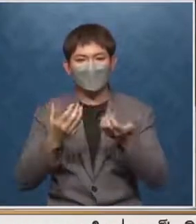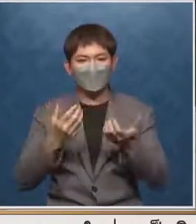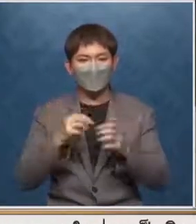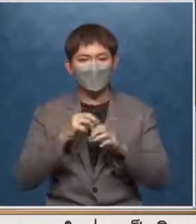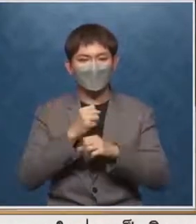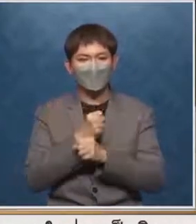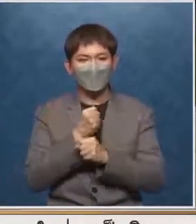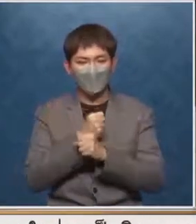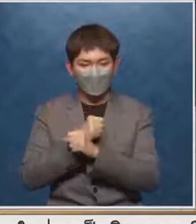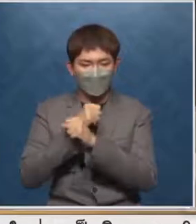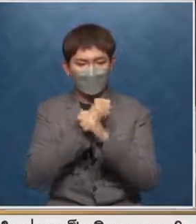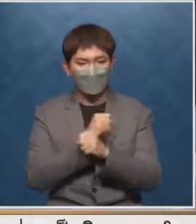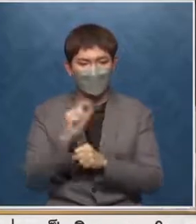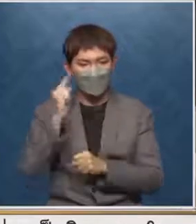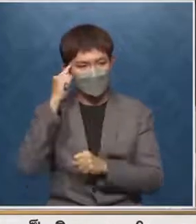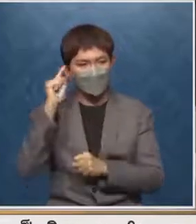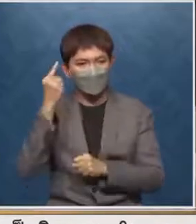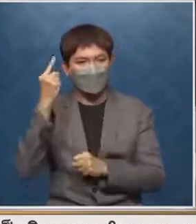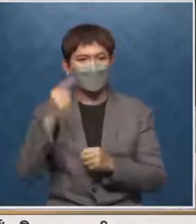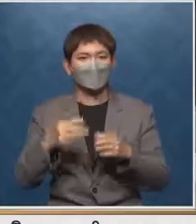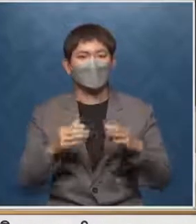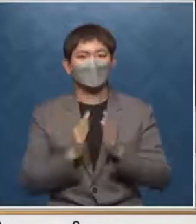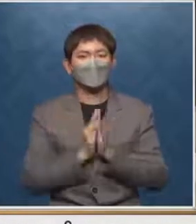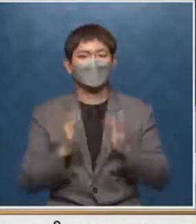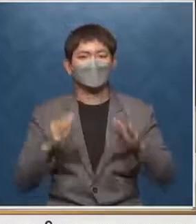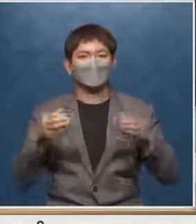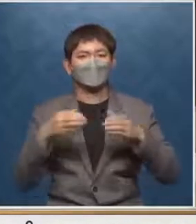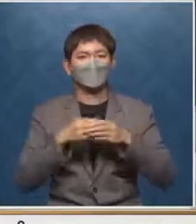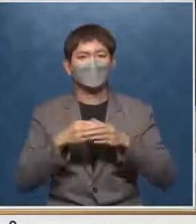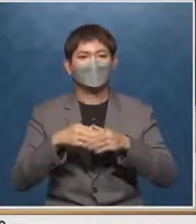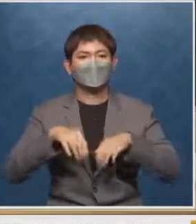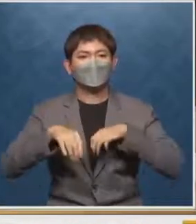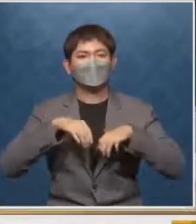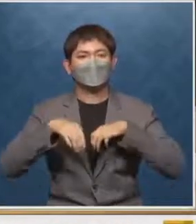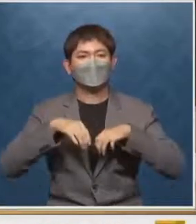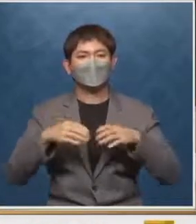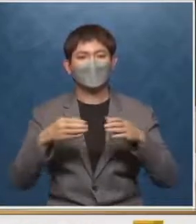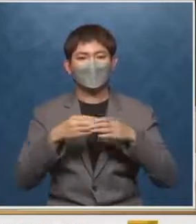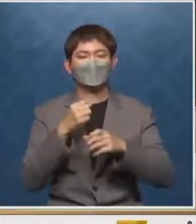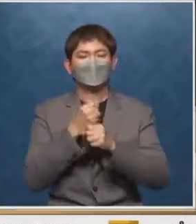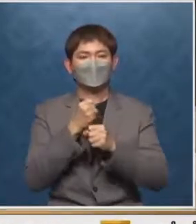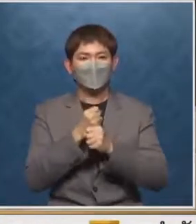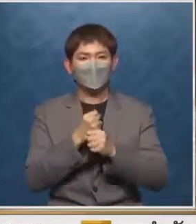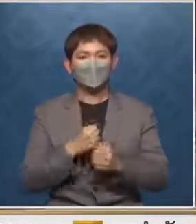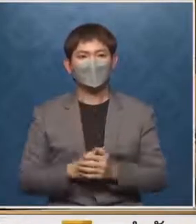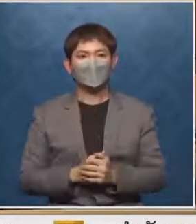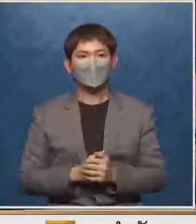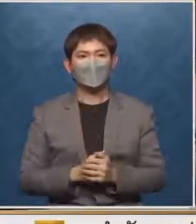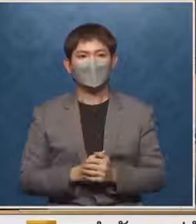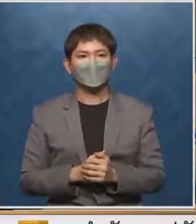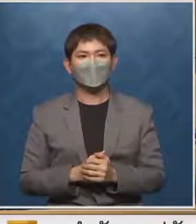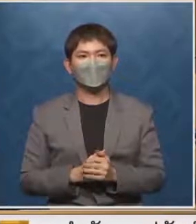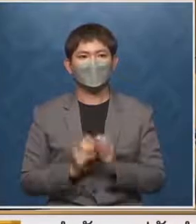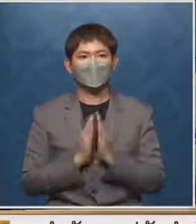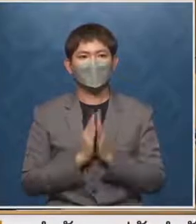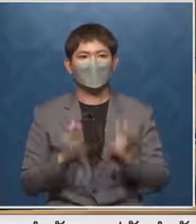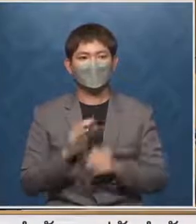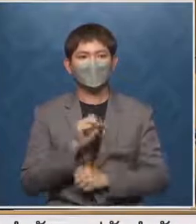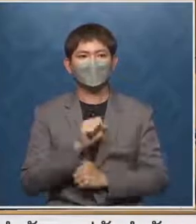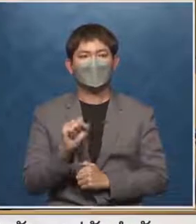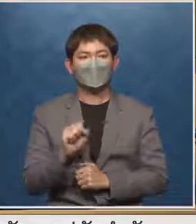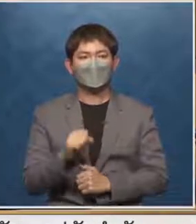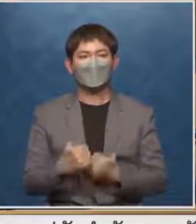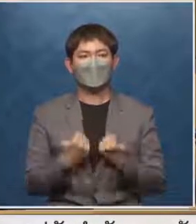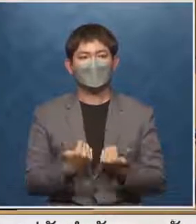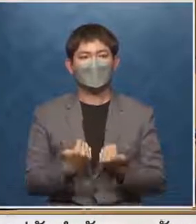างสรรค์นะครับขอบคุณคณะท่านผู้จัดการและคณะทำงานนะครับครับขอบคุณท่านสมาชิกครับสำ